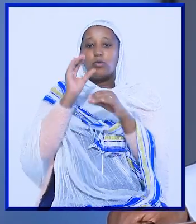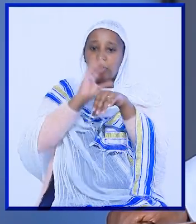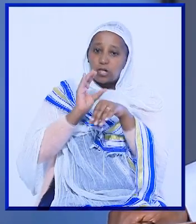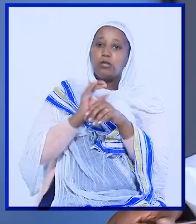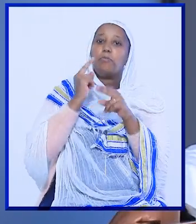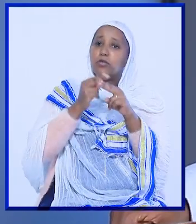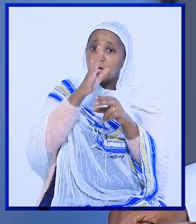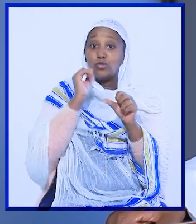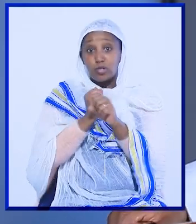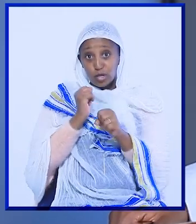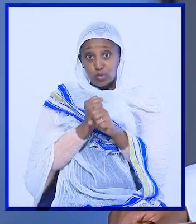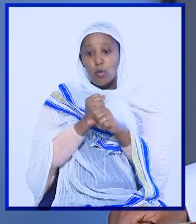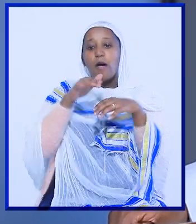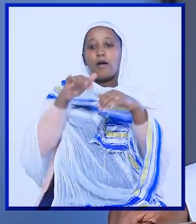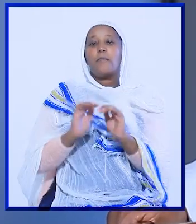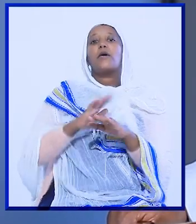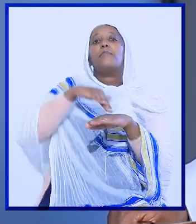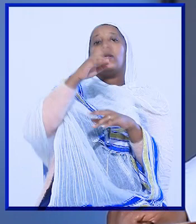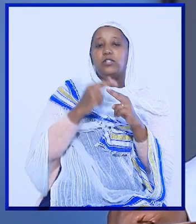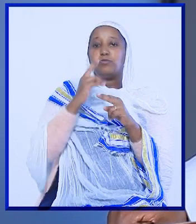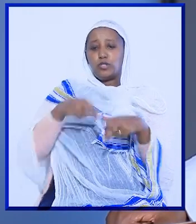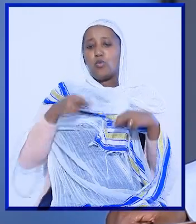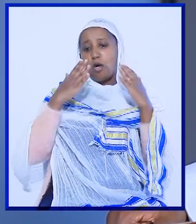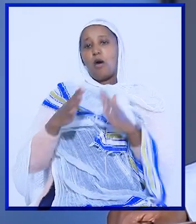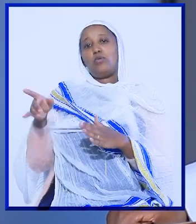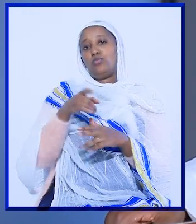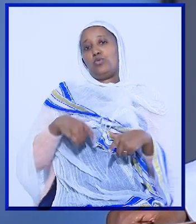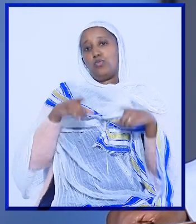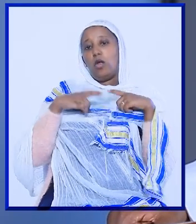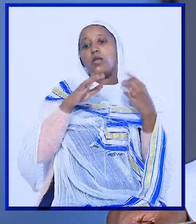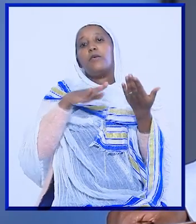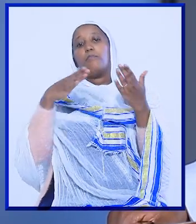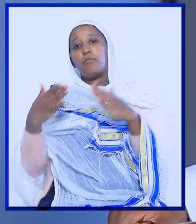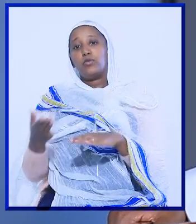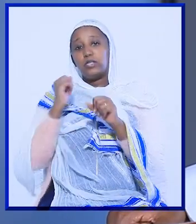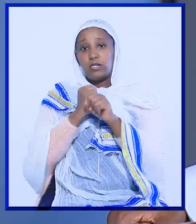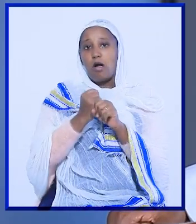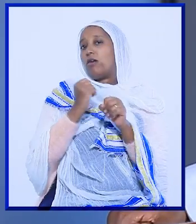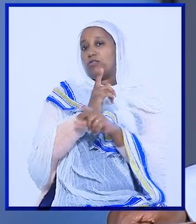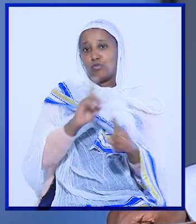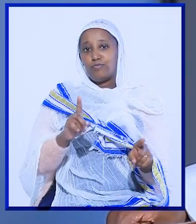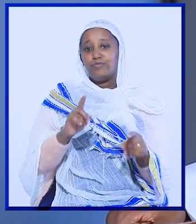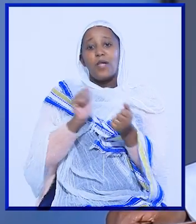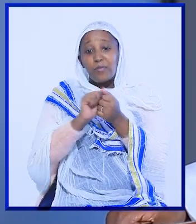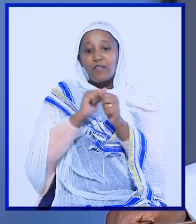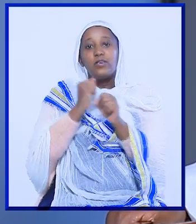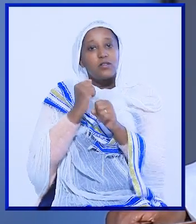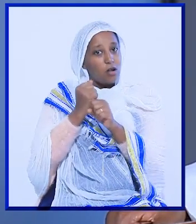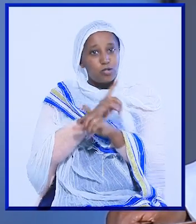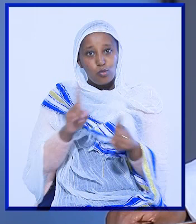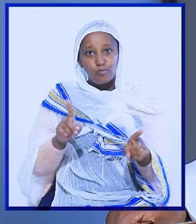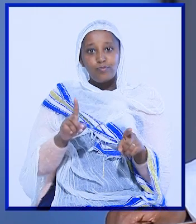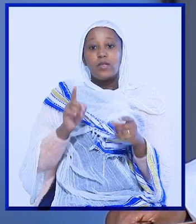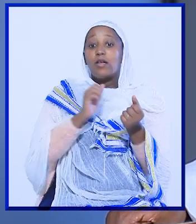በስማቸው ተቀርጾላቸዋል። አብያተ ክርስቲያናት በስማቸው ታንጾላቸው ከመቃብር በላይ ስማቸው ሕያዋን ሆነው ይኖራሉ። የሚሞትን ስራ